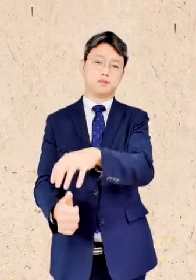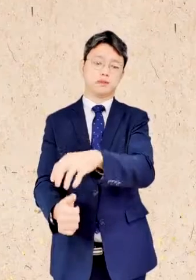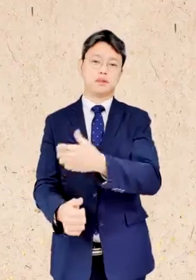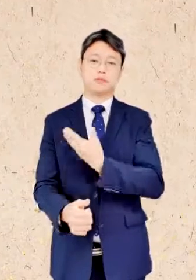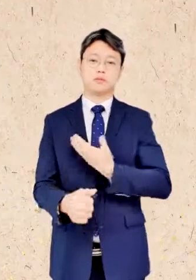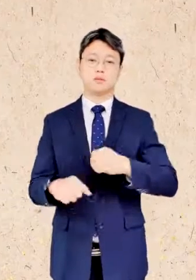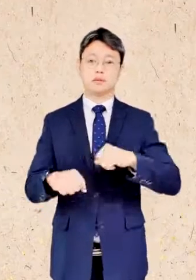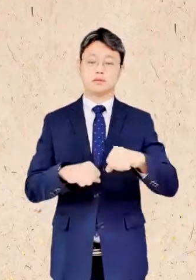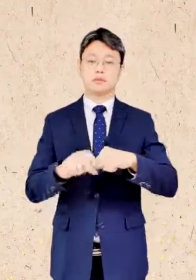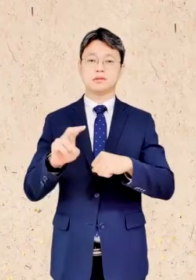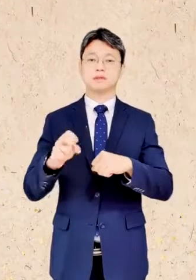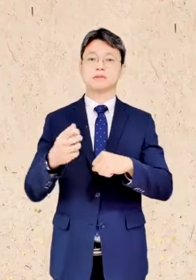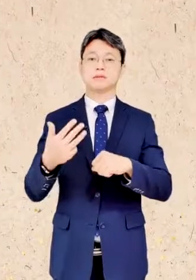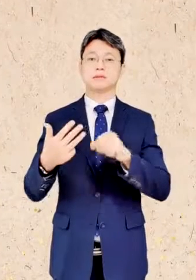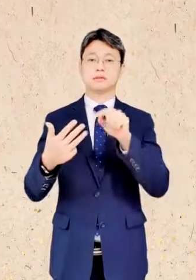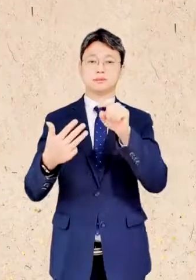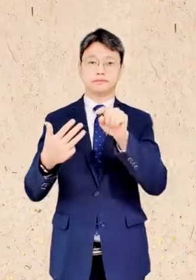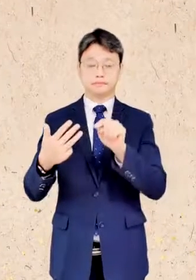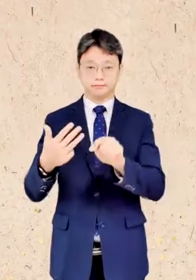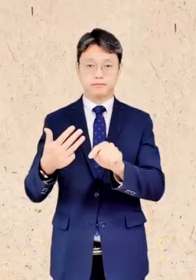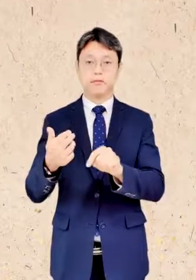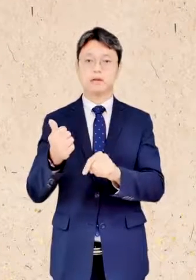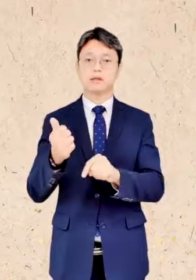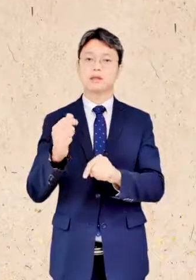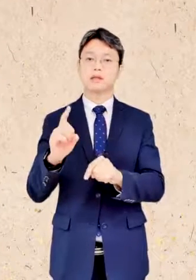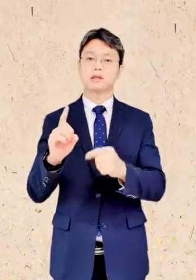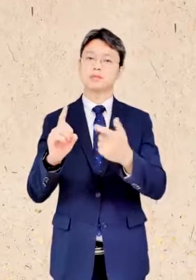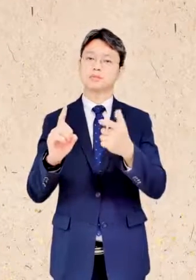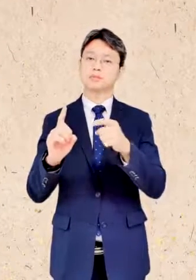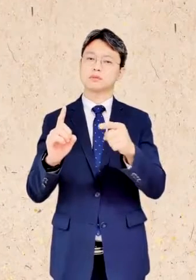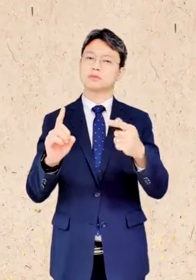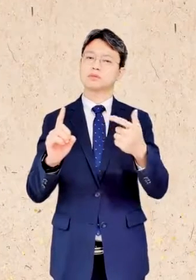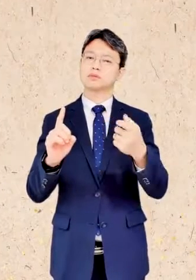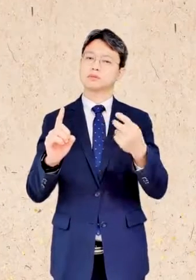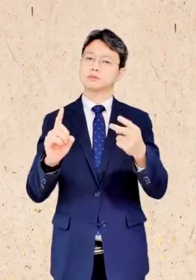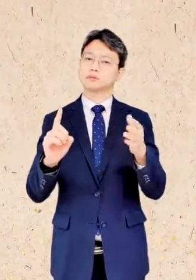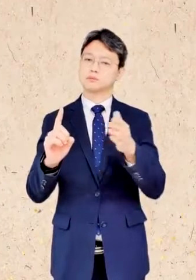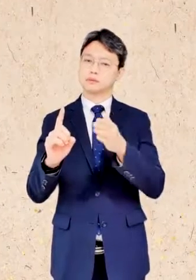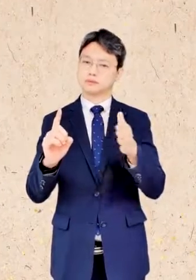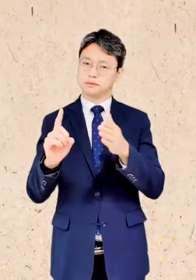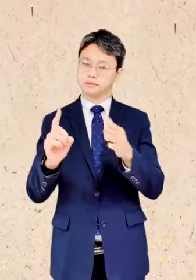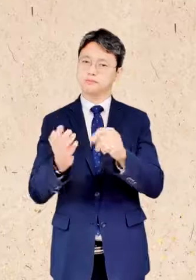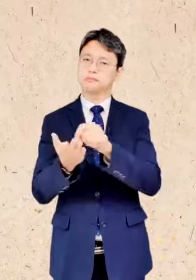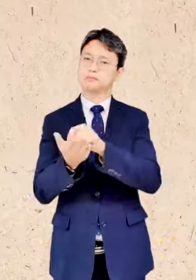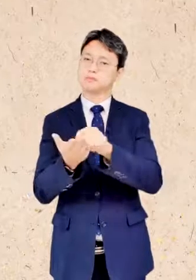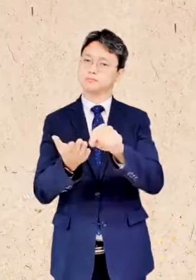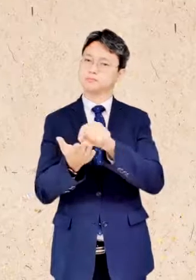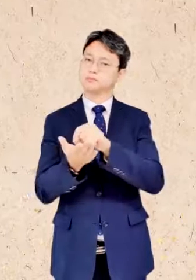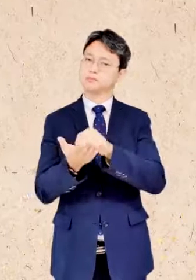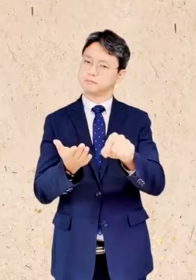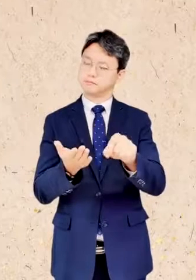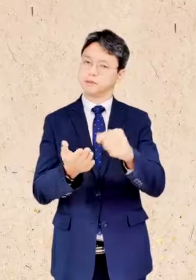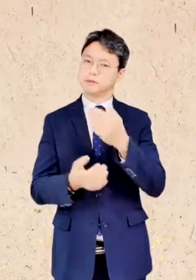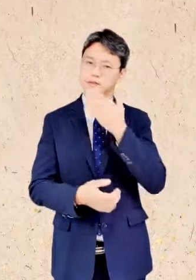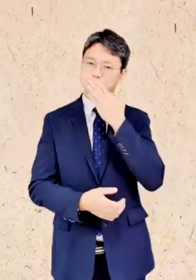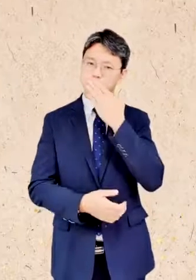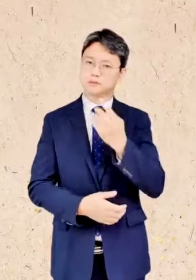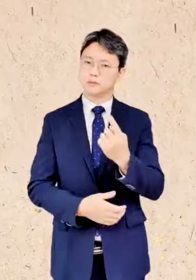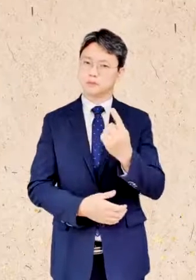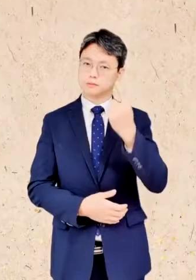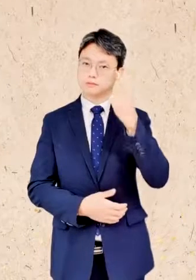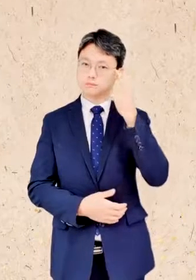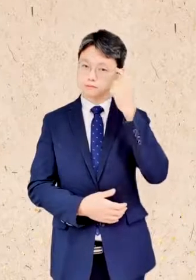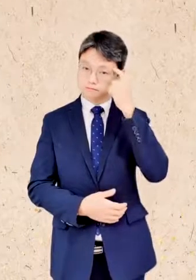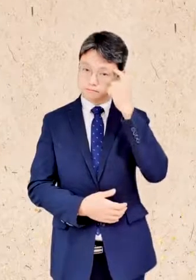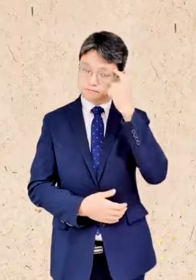상태에 있었던 사도행전 28장이 배경이 되는 AD 60년에서 62년경이 이 편지가 쓰여졌을 것이라는